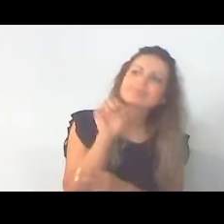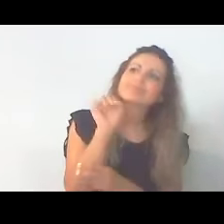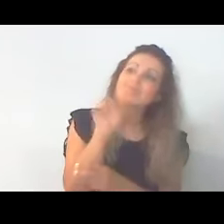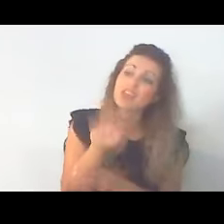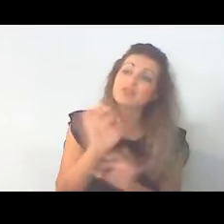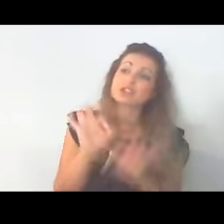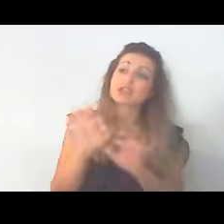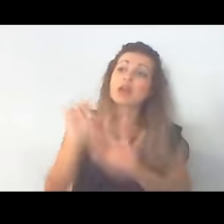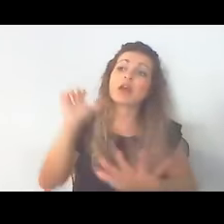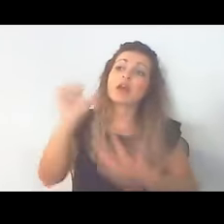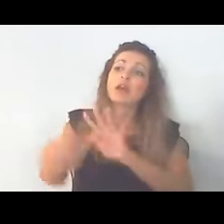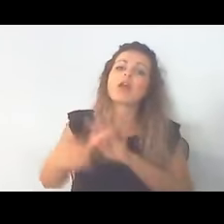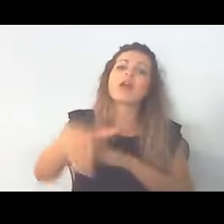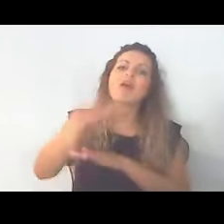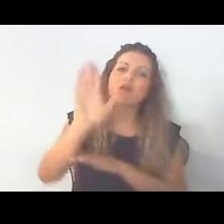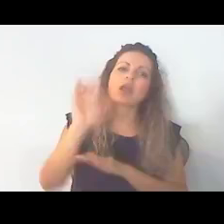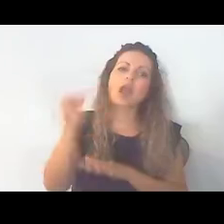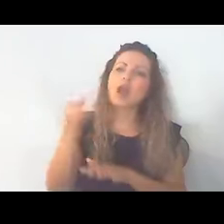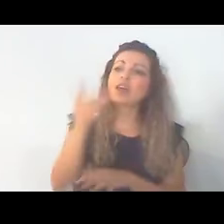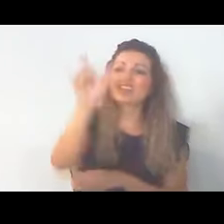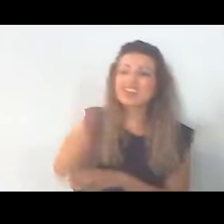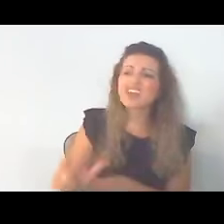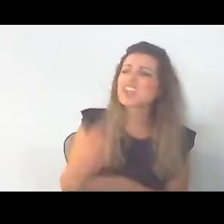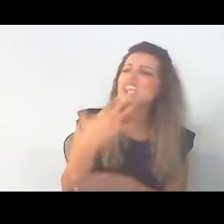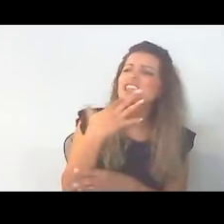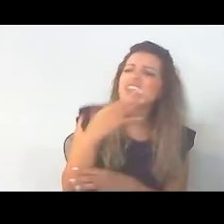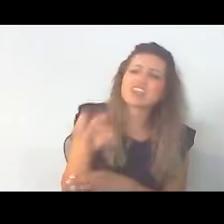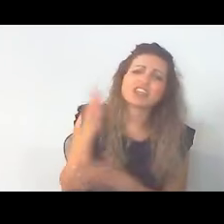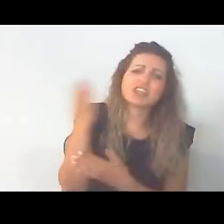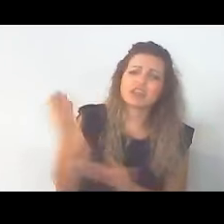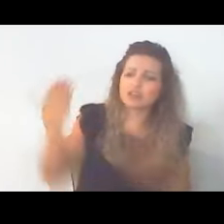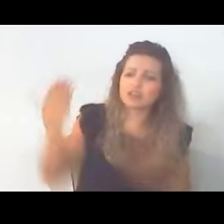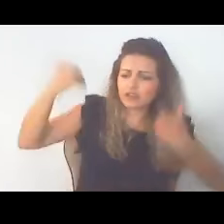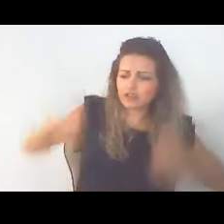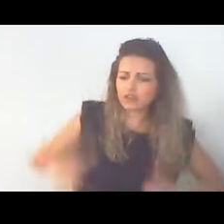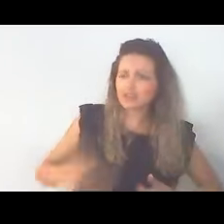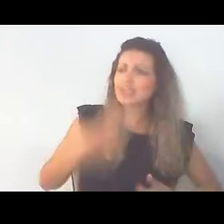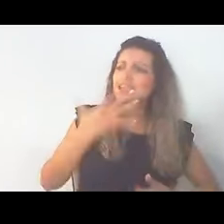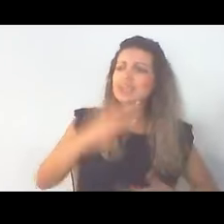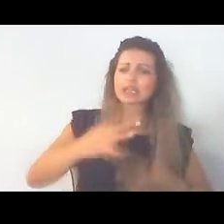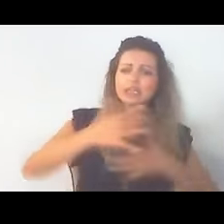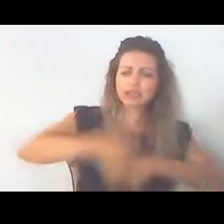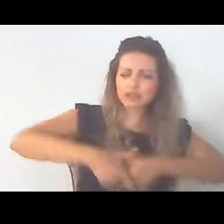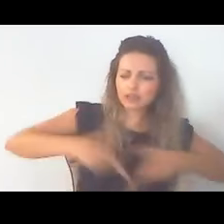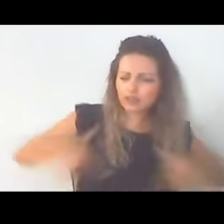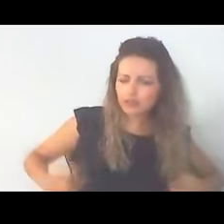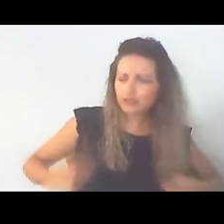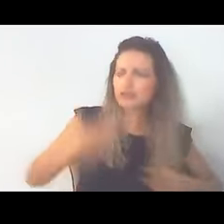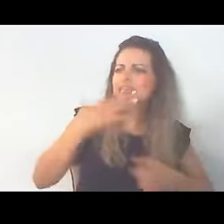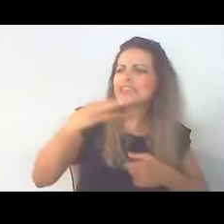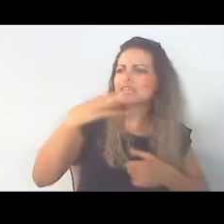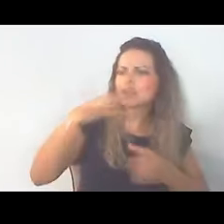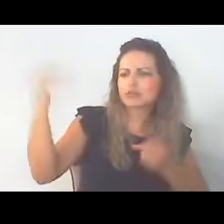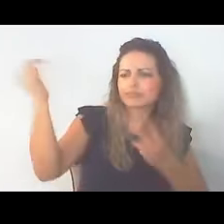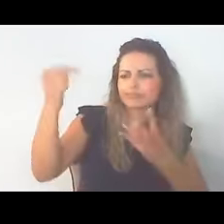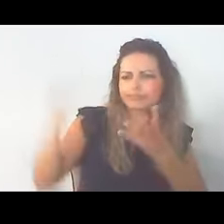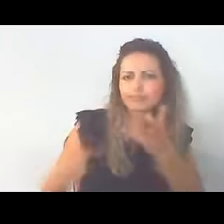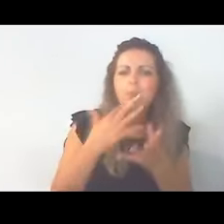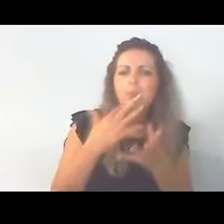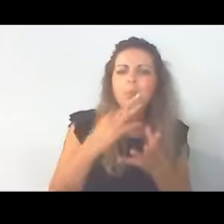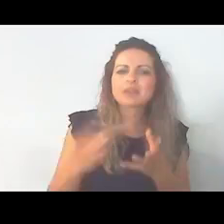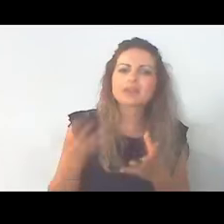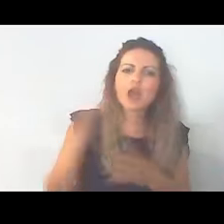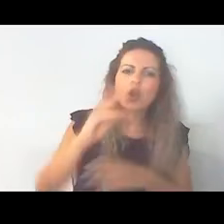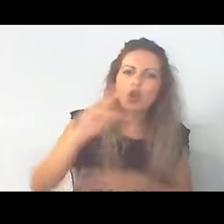γιατί. Και όλα αυτά τα γιατί είναι αυτά που είπα πριν λίγο. Μια ολόκληρη κοινωνία που θα τη δικάσει μέσα από τα social media, ο κοινωνικός